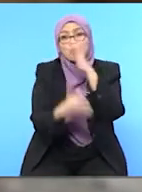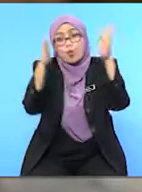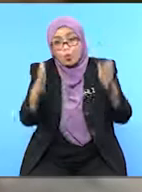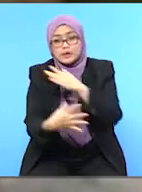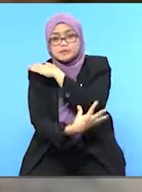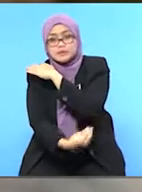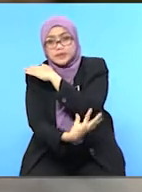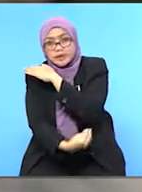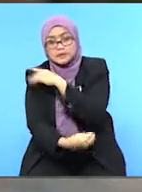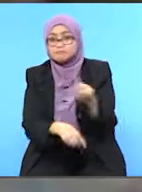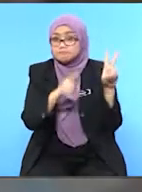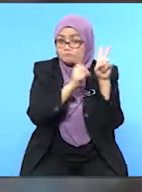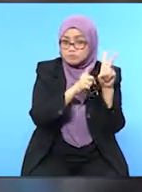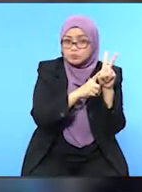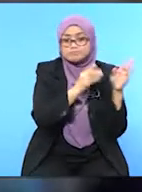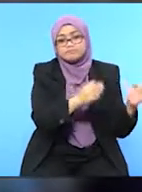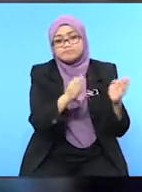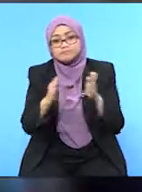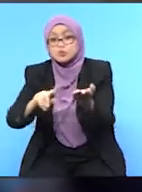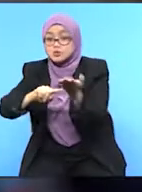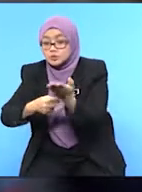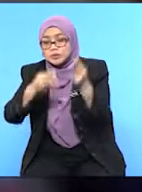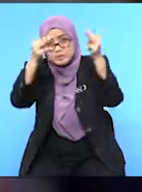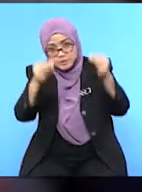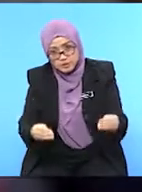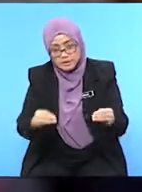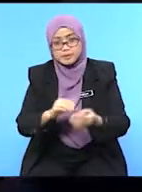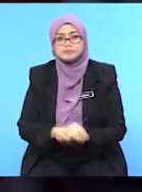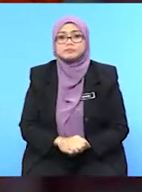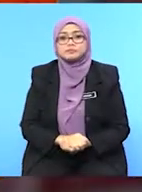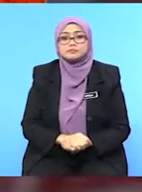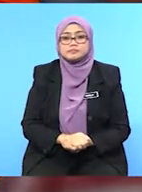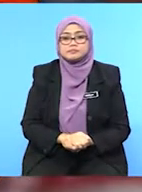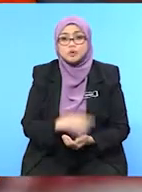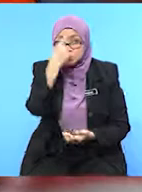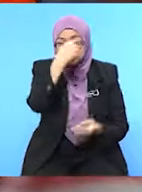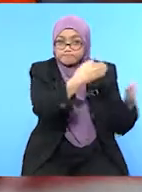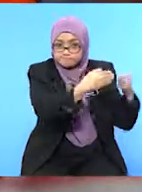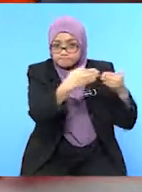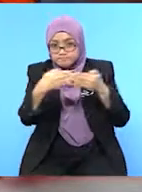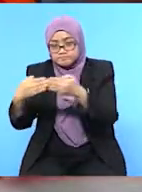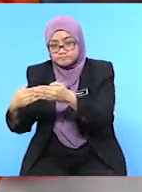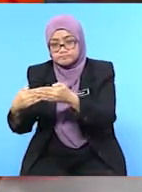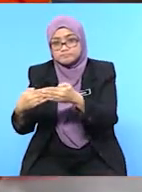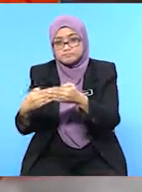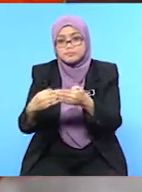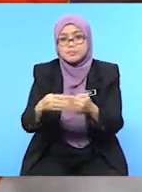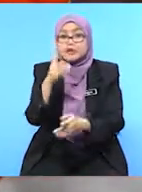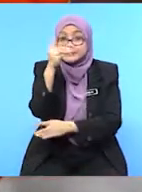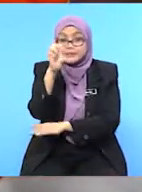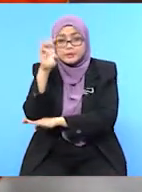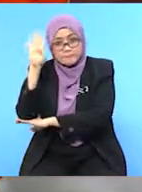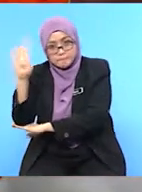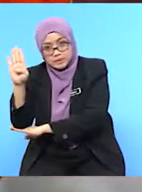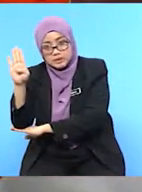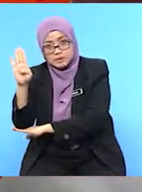masyarakat yang kedua a untuk menyusun sebuah masyarakat ini Oke seterusnya a sebagai kesinambungan daripada di ini alat kerajaan